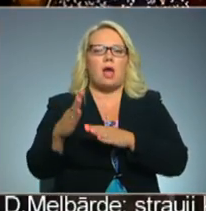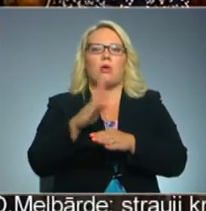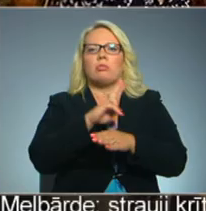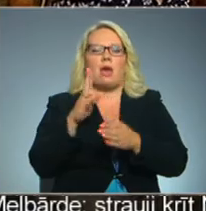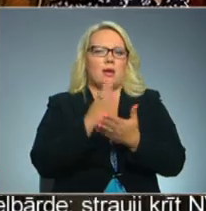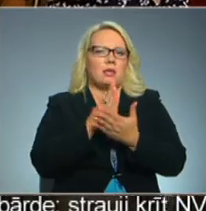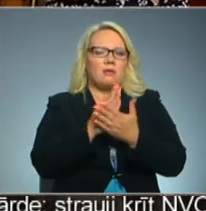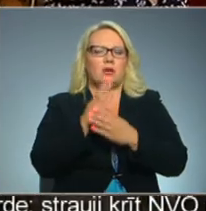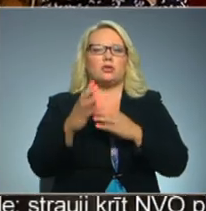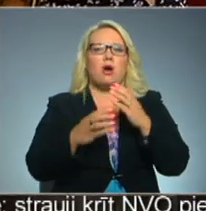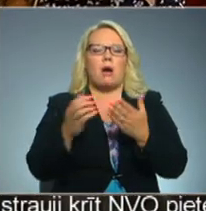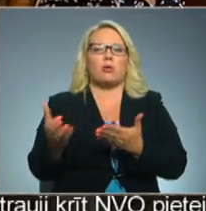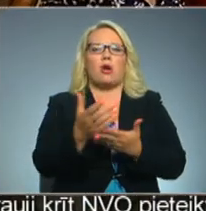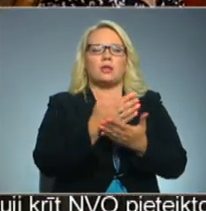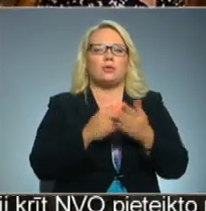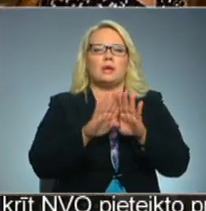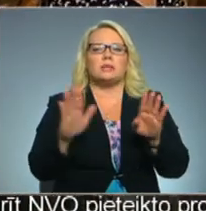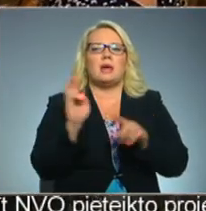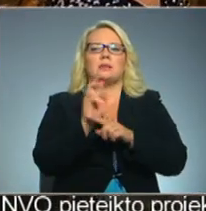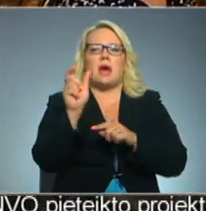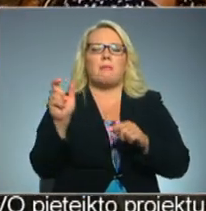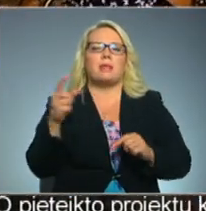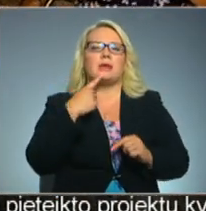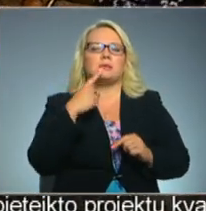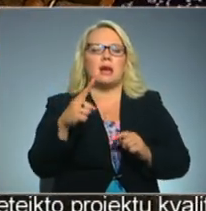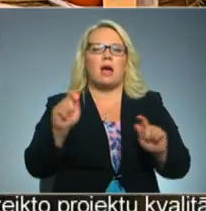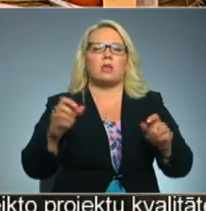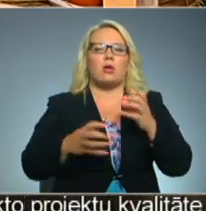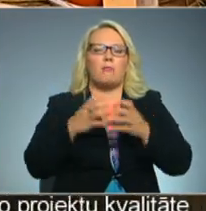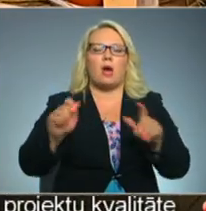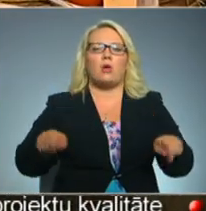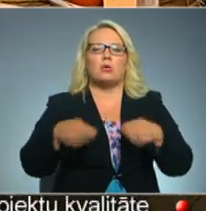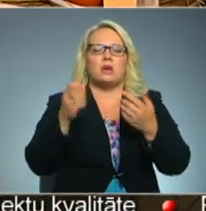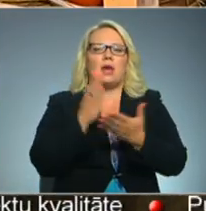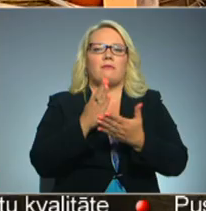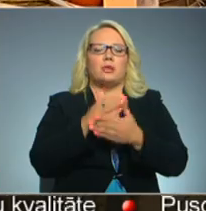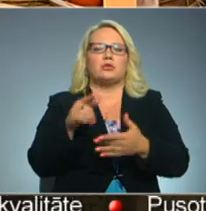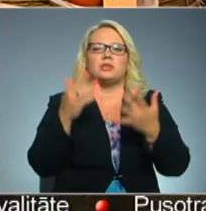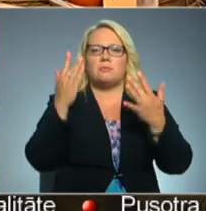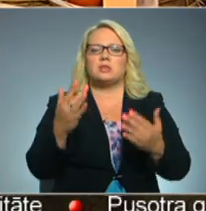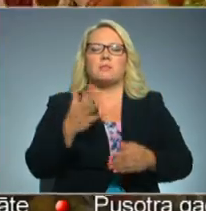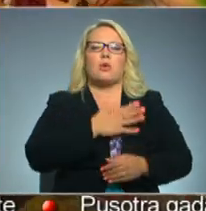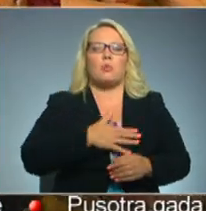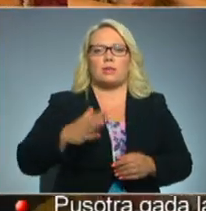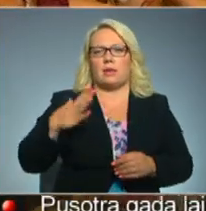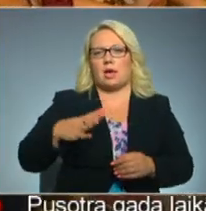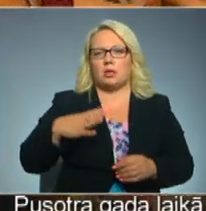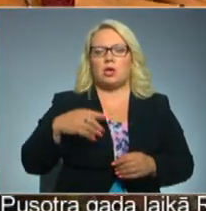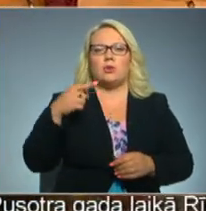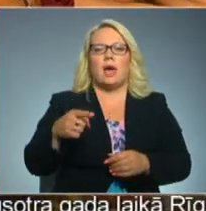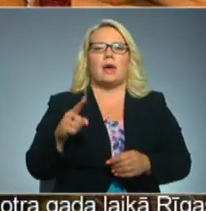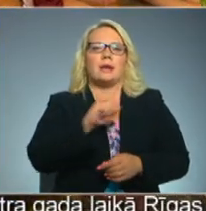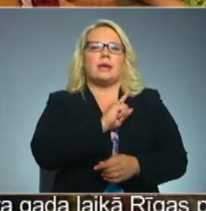negatavojas. Tomātu kolekcionāru un izstādes apmeklētāji atzīst, ka tomātu audzētāju vidū šis pasākums ik gadu ir ļoti gaidīts, jo tā ir